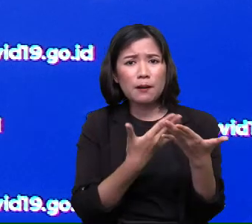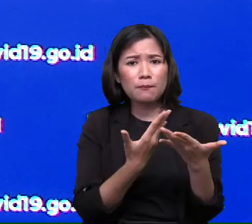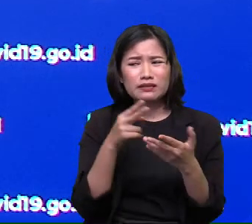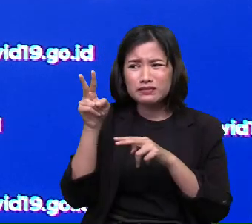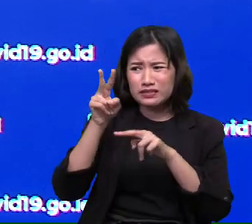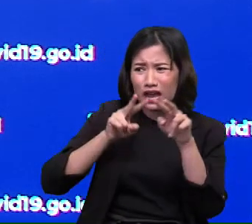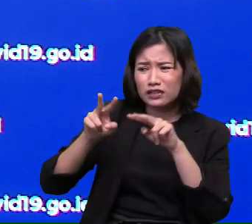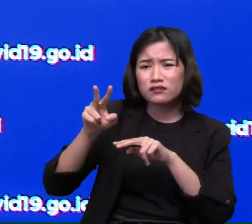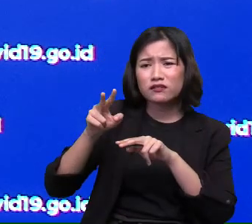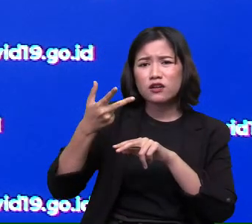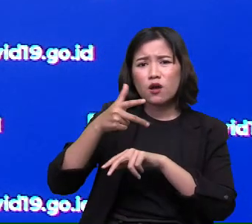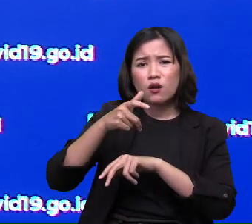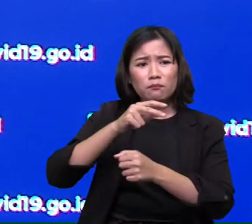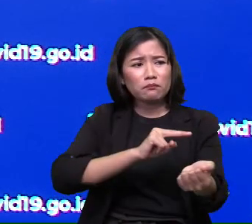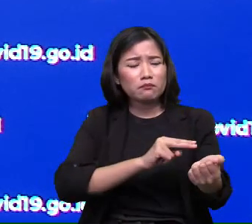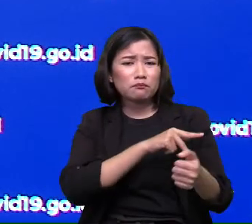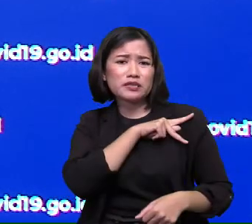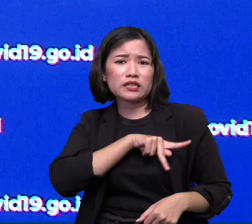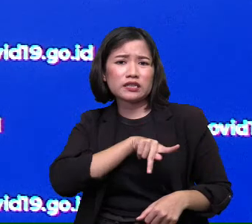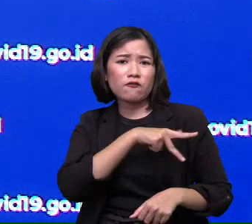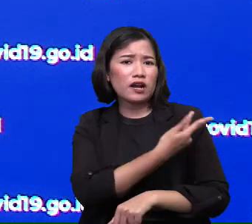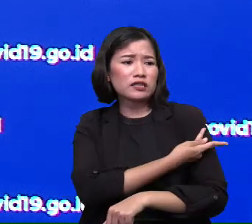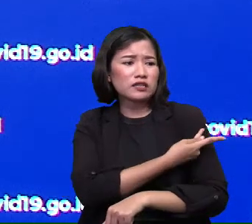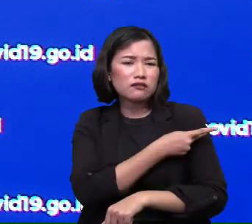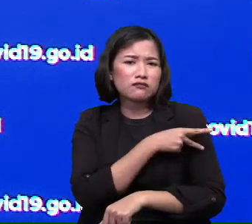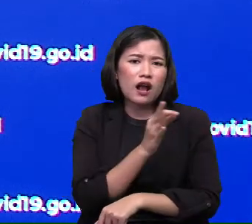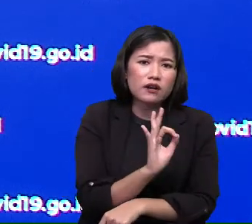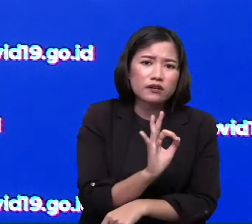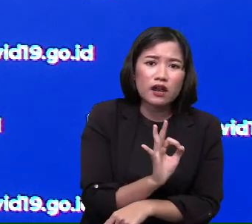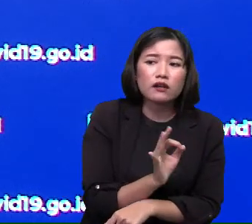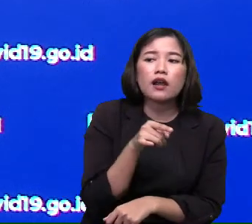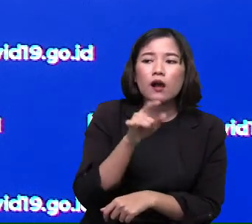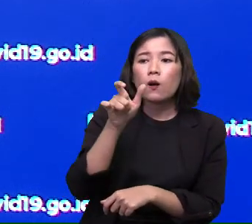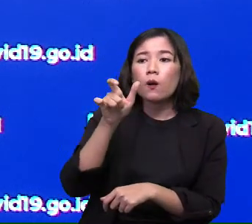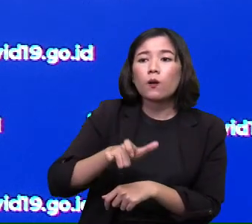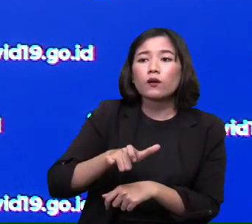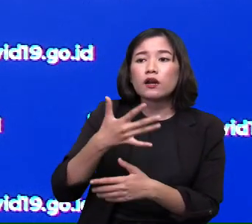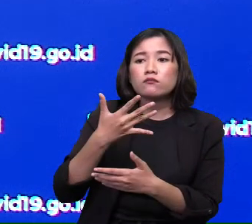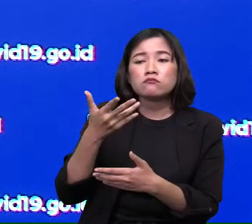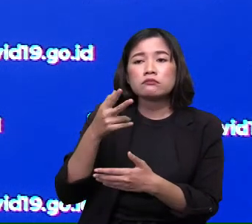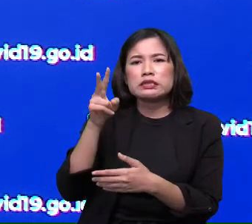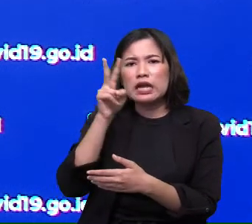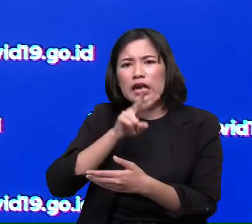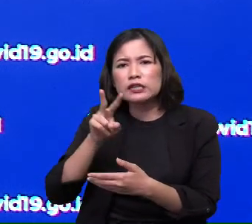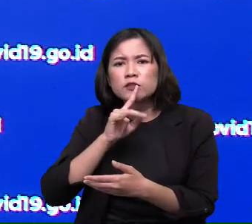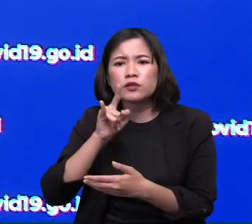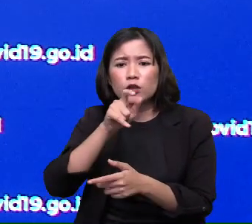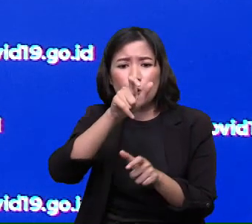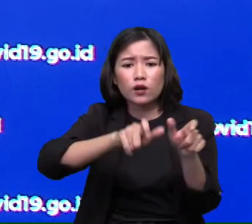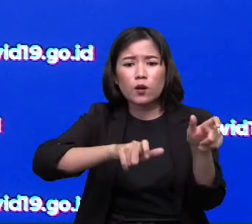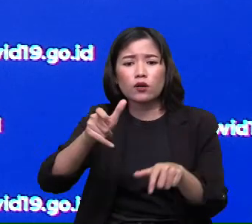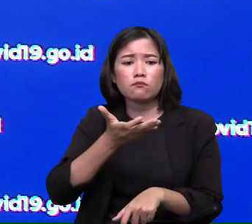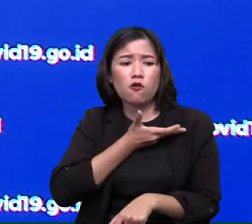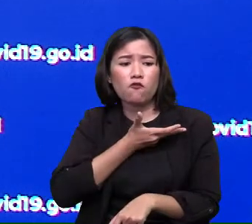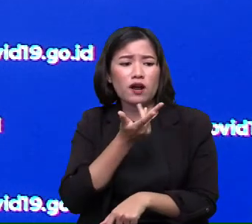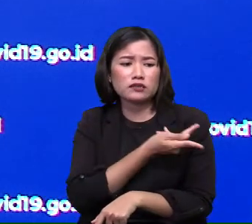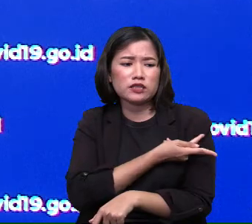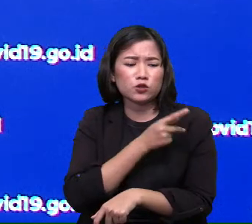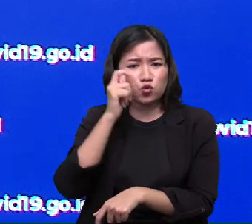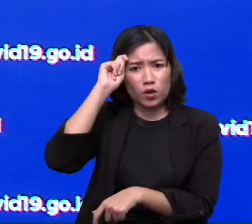vaksinasi Booster apa saja penyebab saat ini Sweep untuk orang divaksinasi Booster padahal stop vaksin banyak kemudian